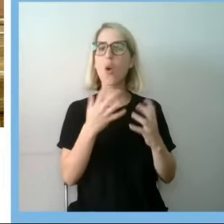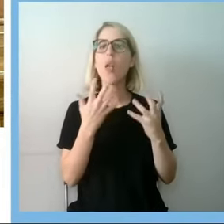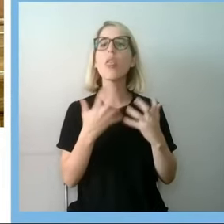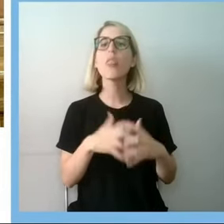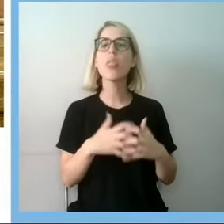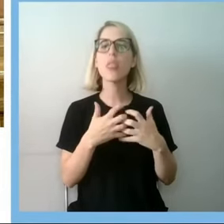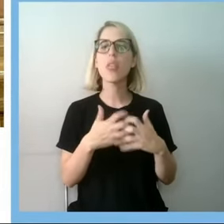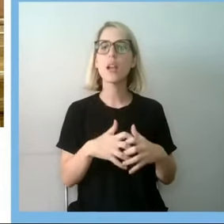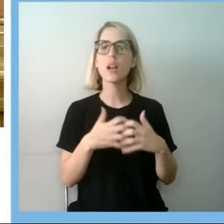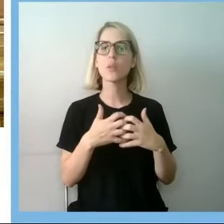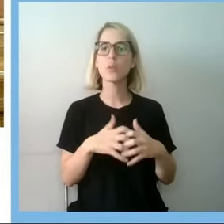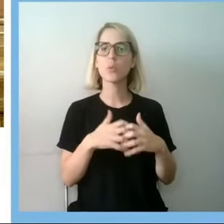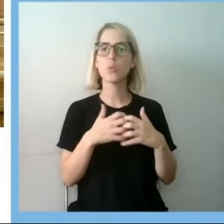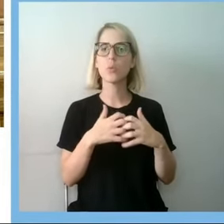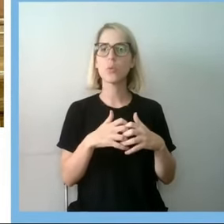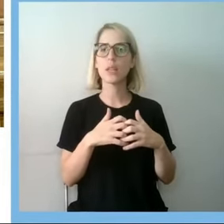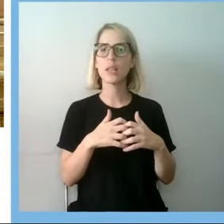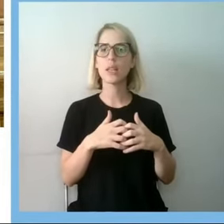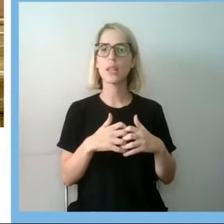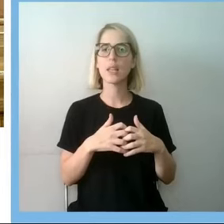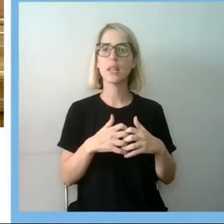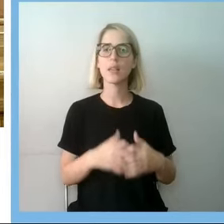ο ηλεκτρισμός. Έτσι,